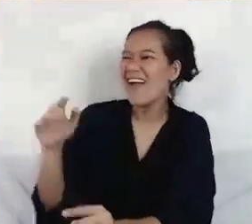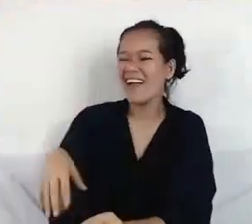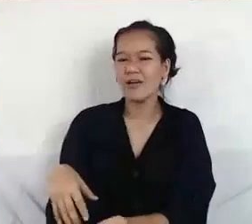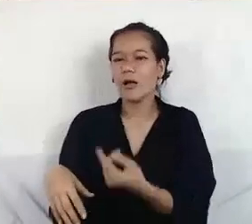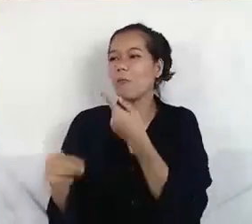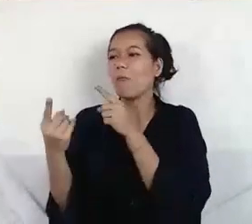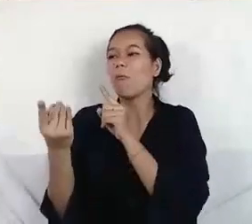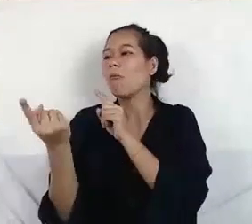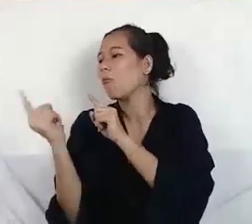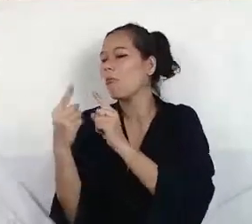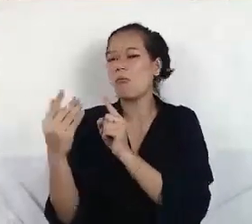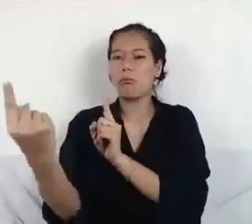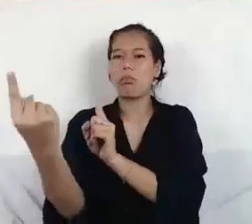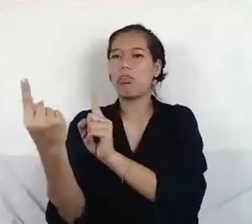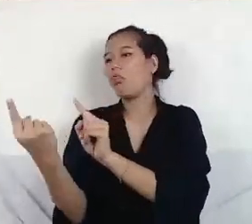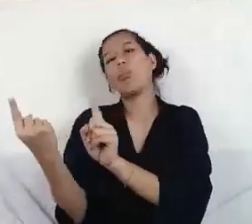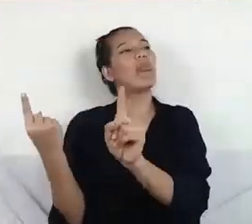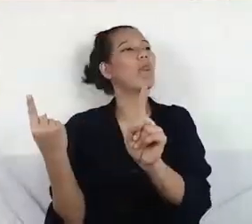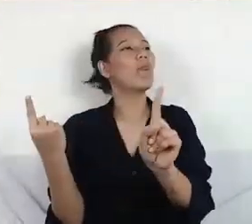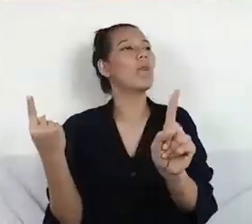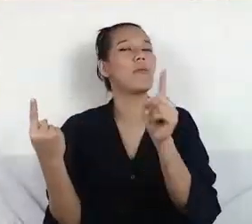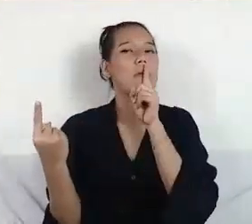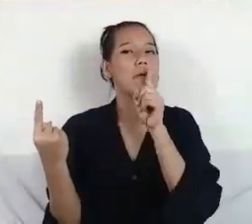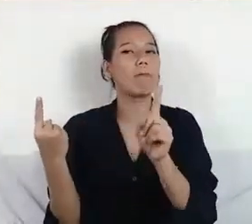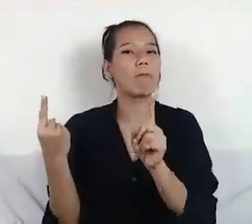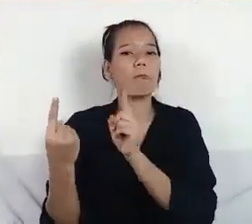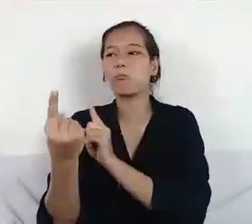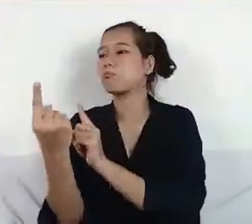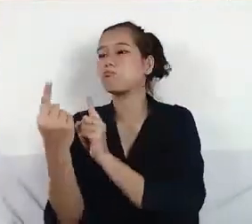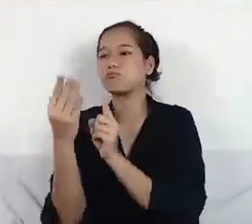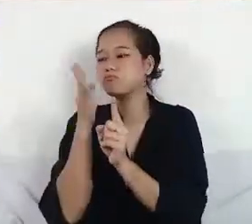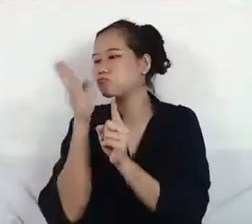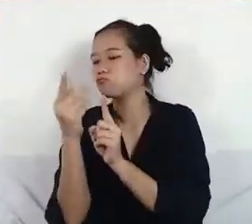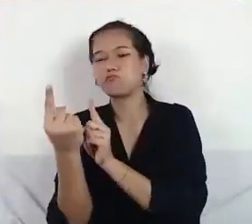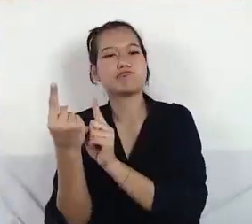wae. Kok diam saja? Sok-sok.